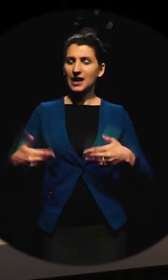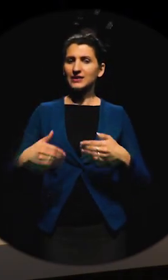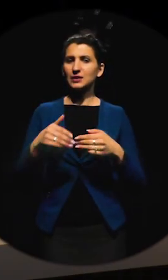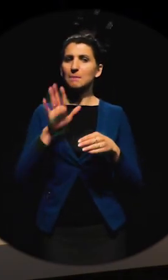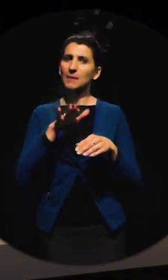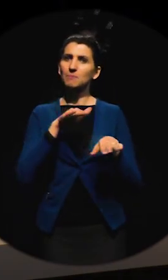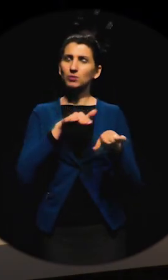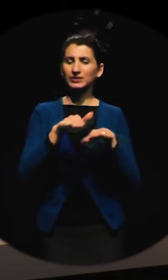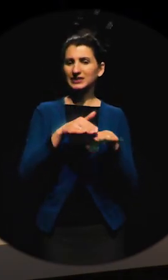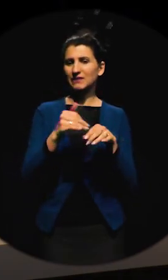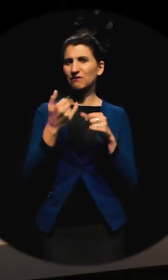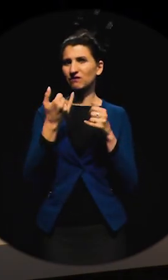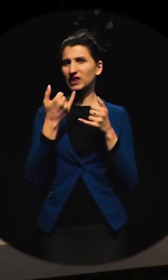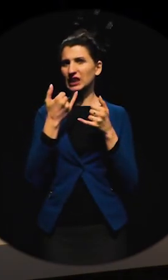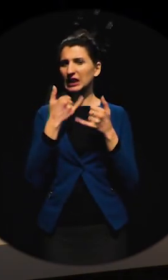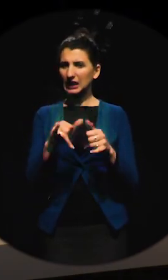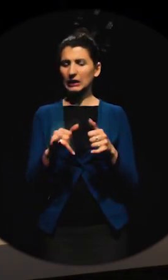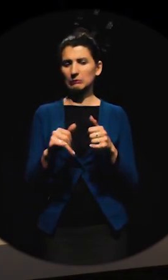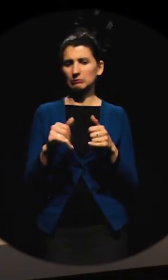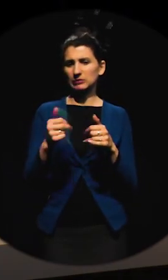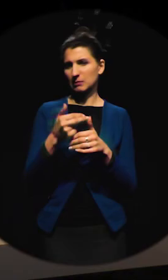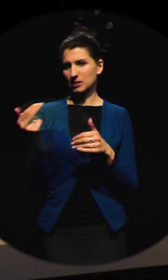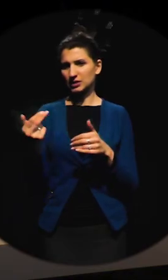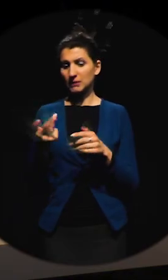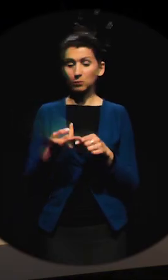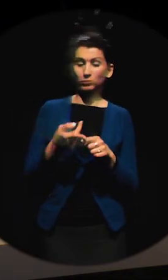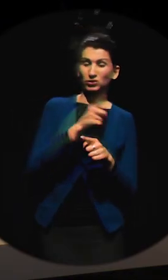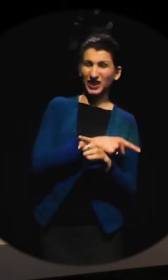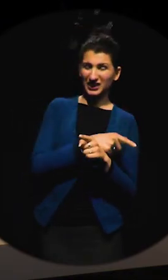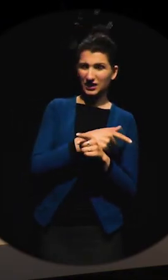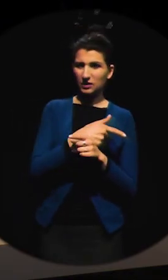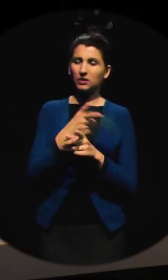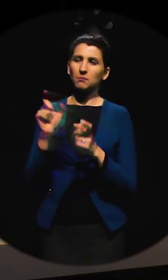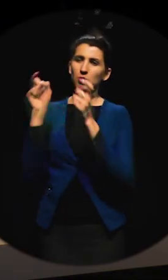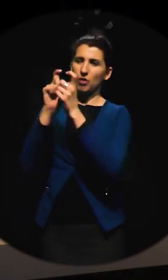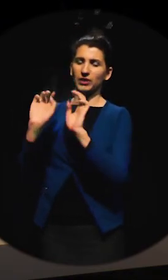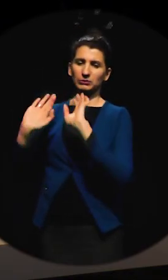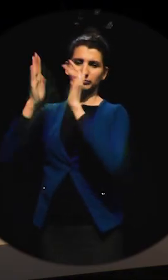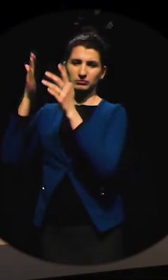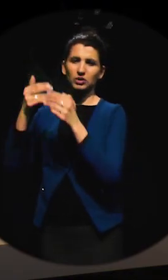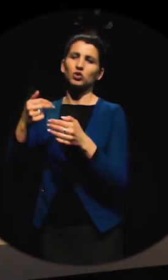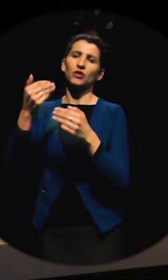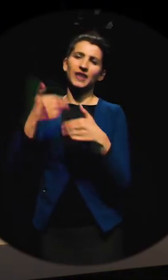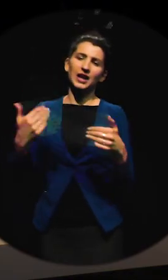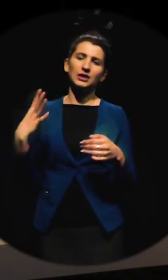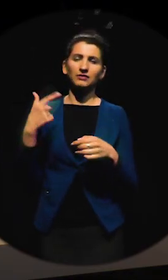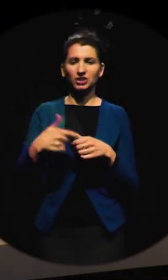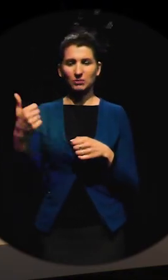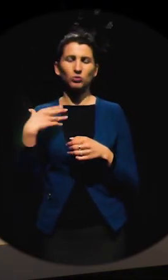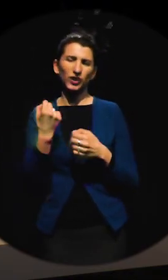po prostu przed protestem Teatr 21 był trochę innym